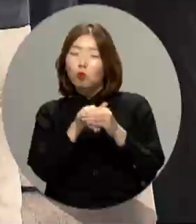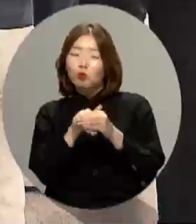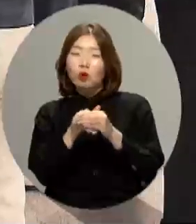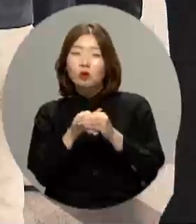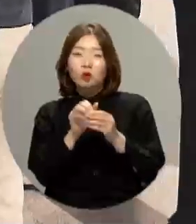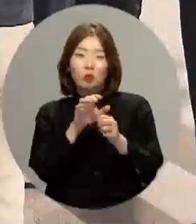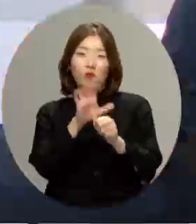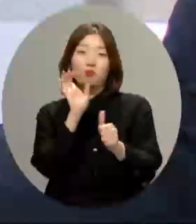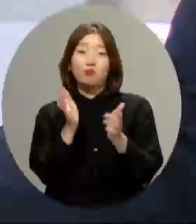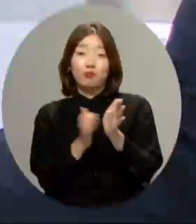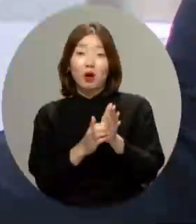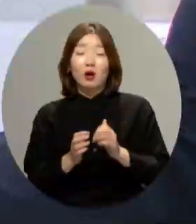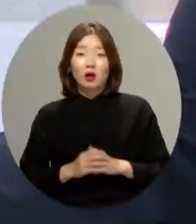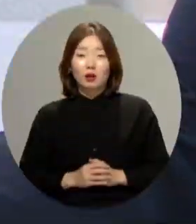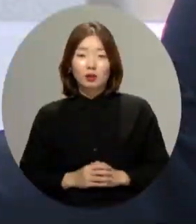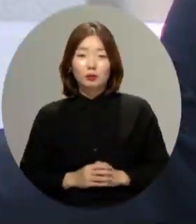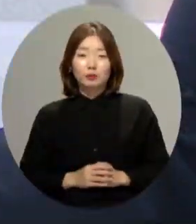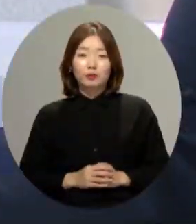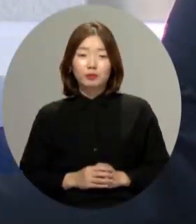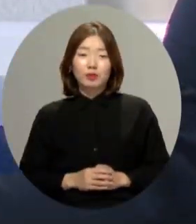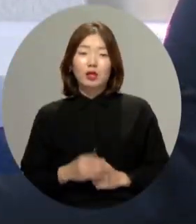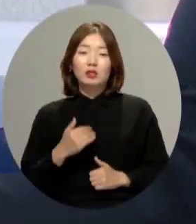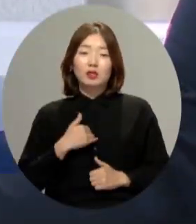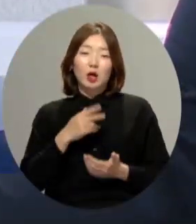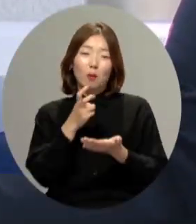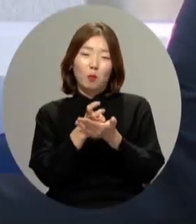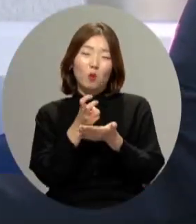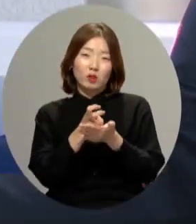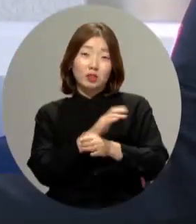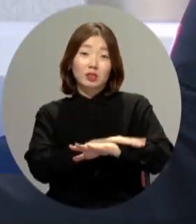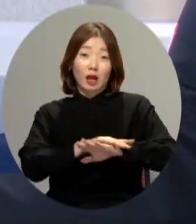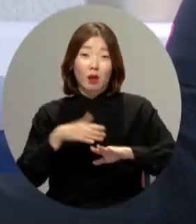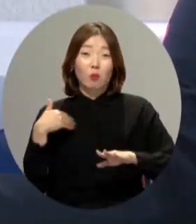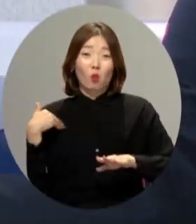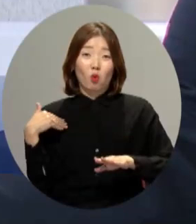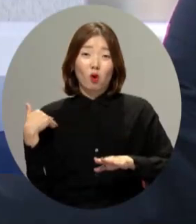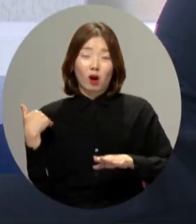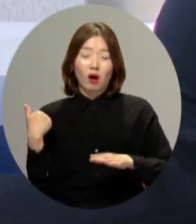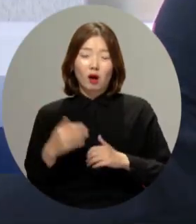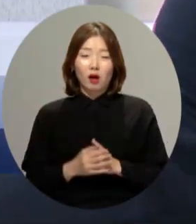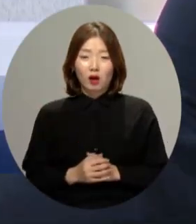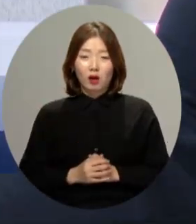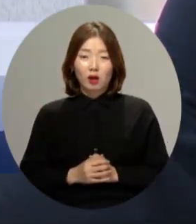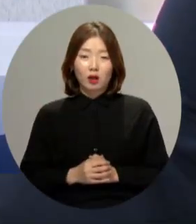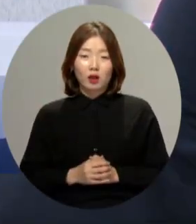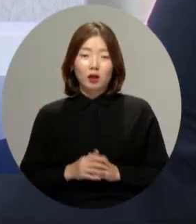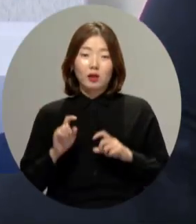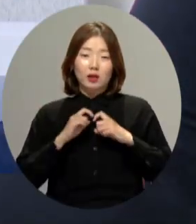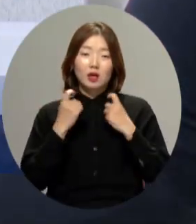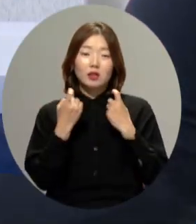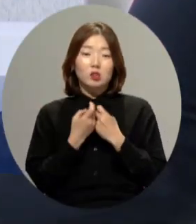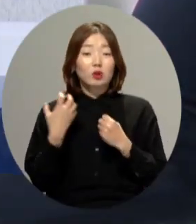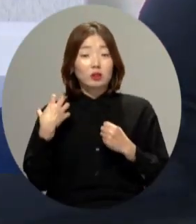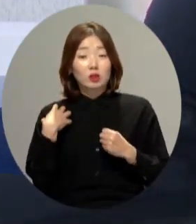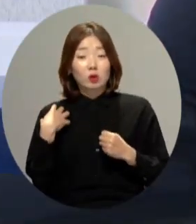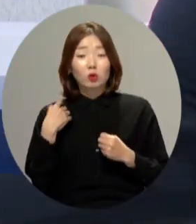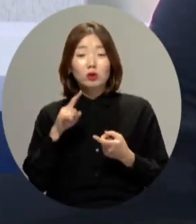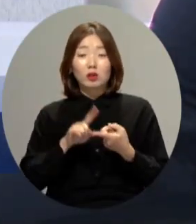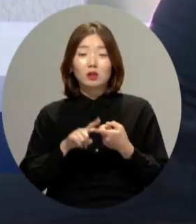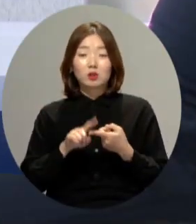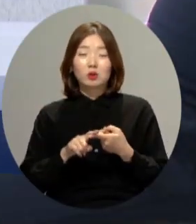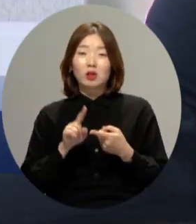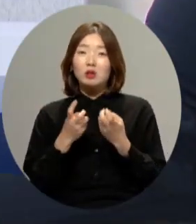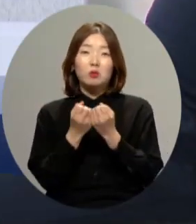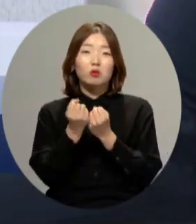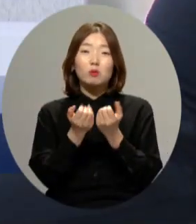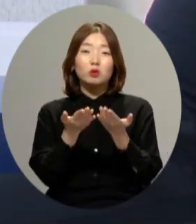벗었습니다. 그런 부분은 제가 법리를 잘 모르기 때문에 혹시 개인적인 책임감이라든지 뭐 이런 것들 뭐 그런